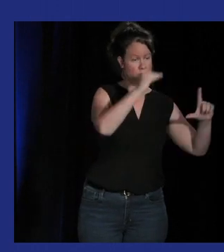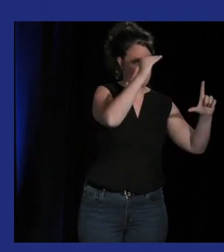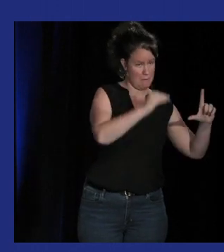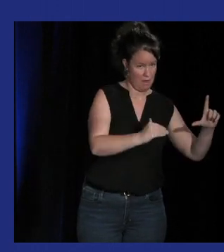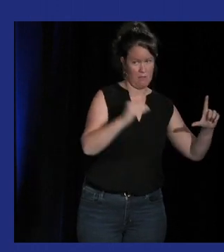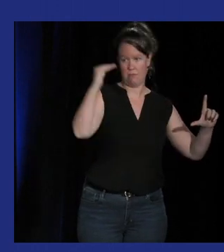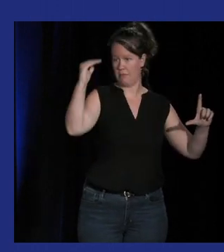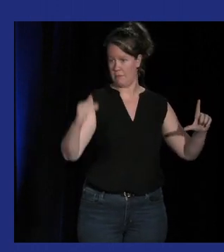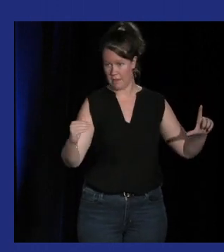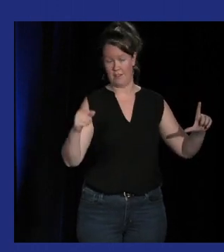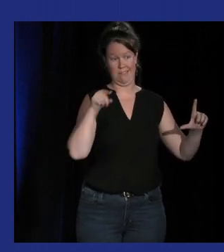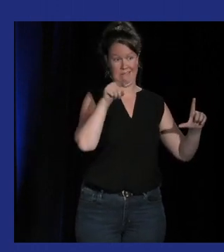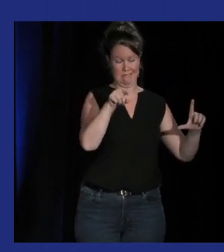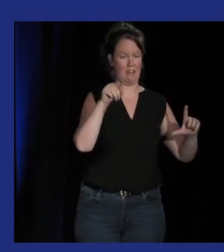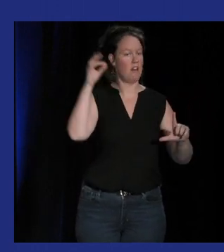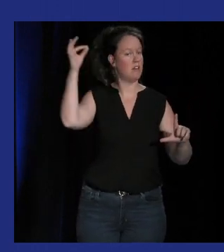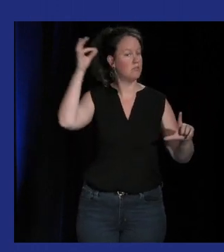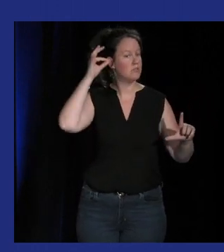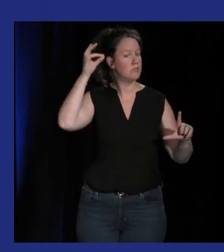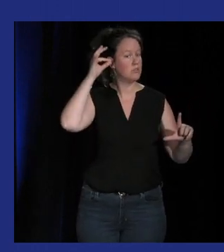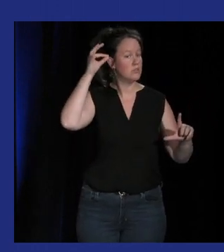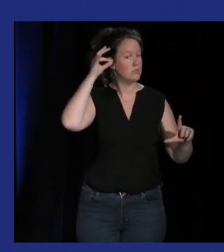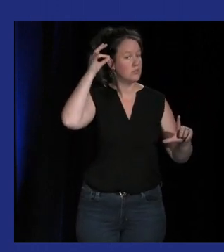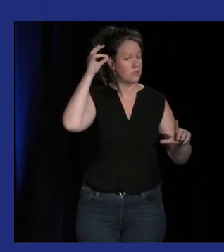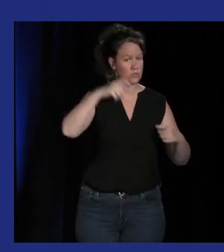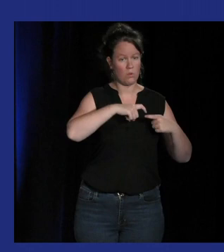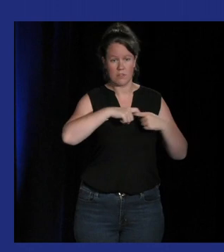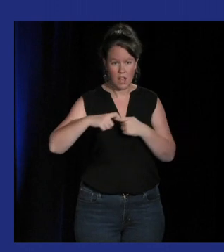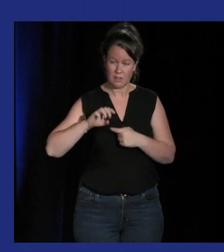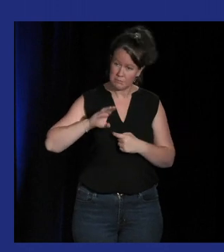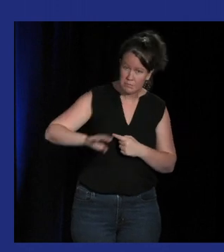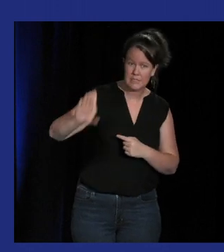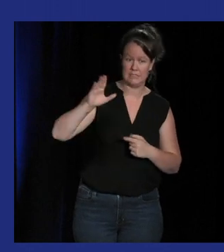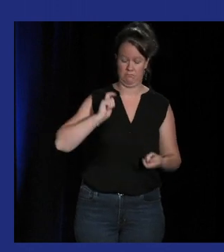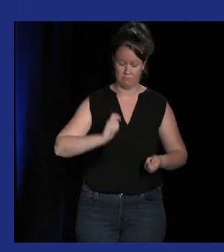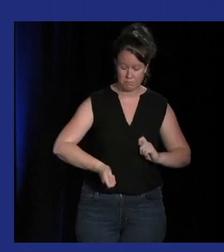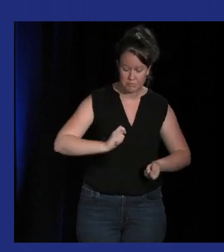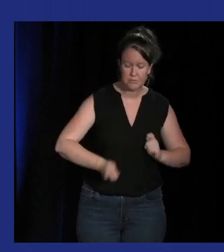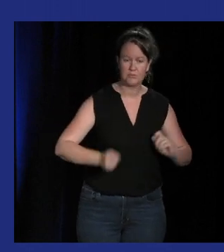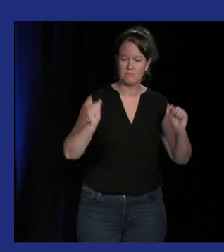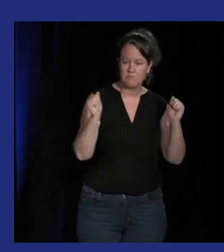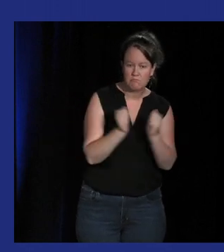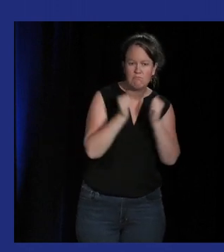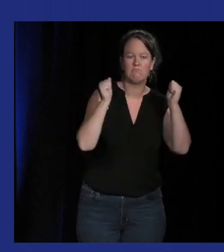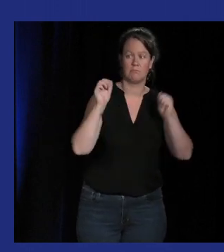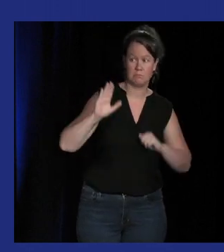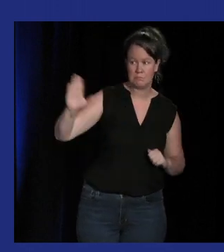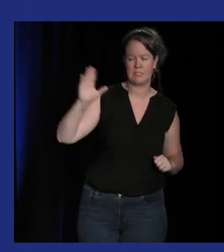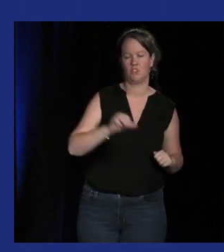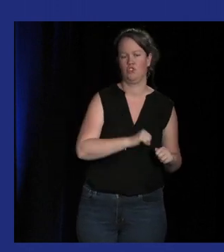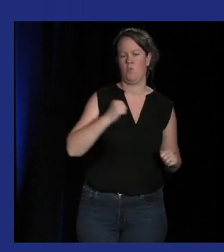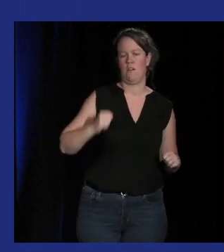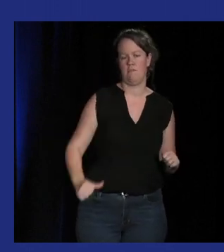des sons faits avec des taiko fait avec des cymbales fait avec des instruments traditionnels et donc ça